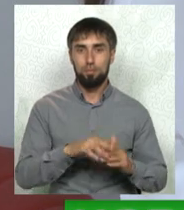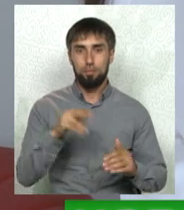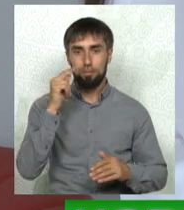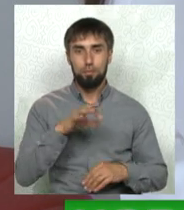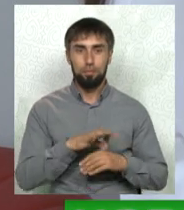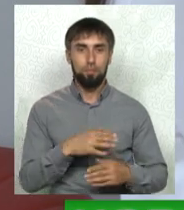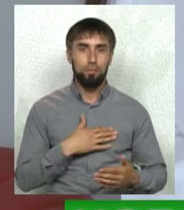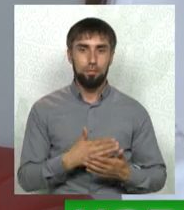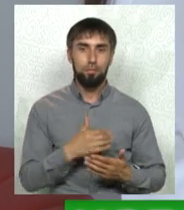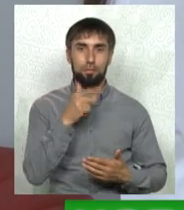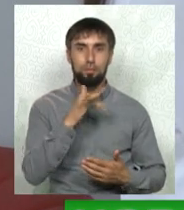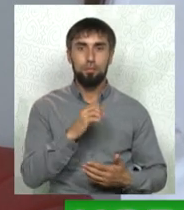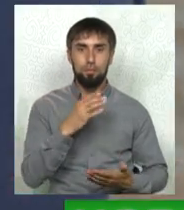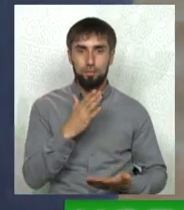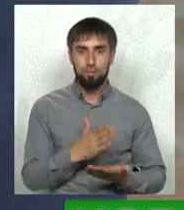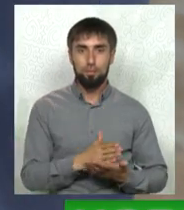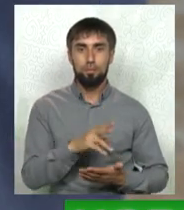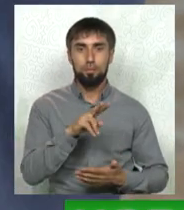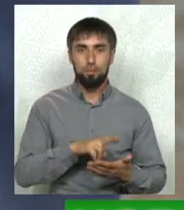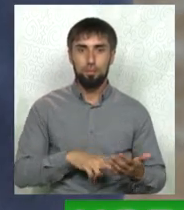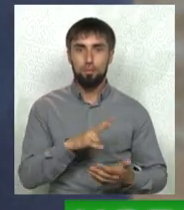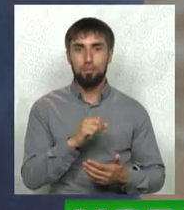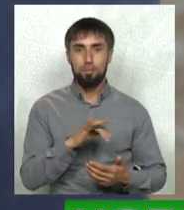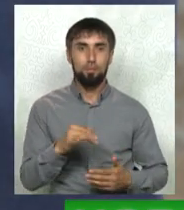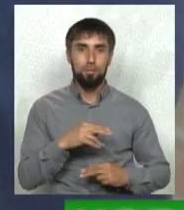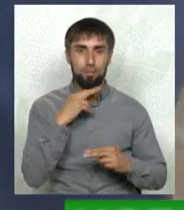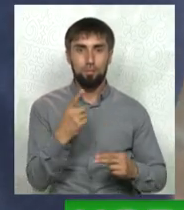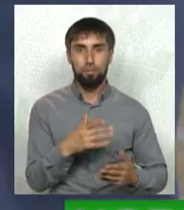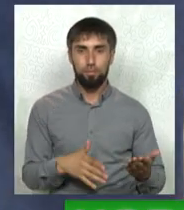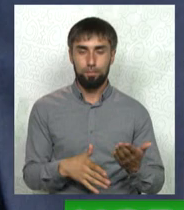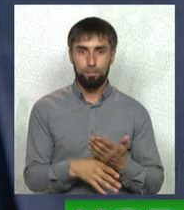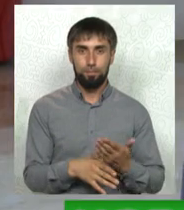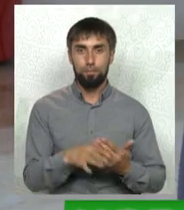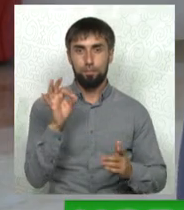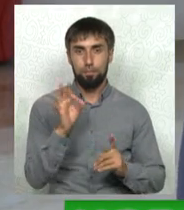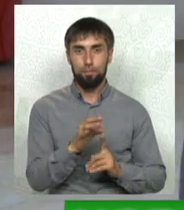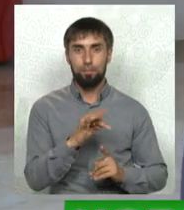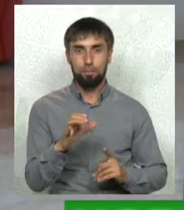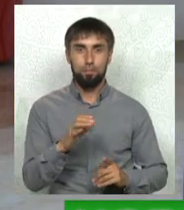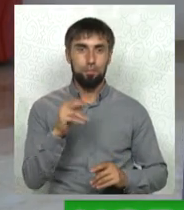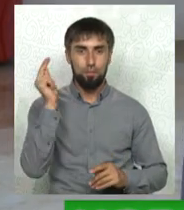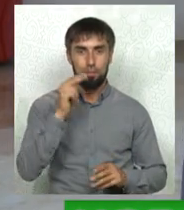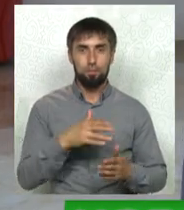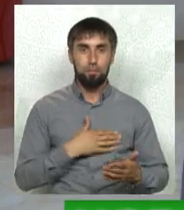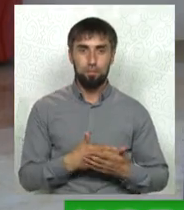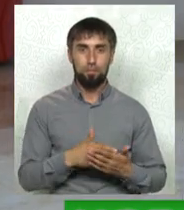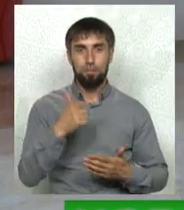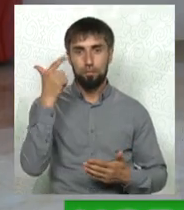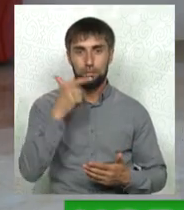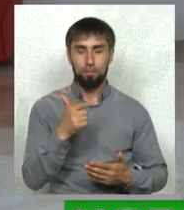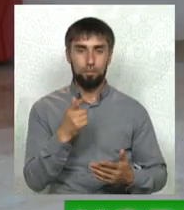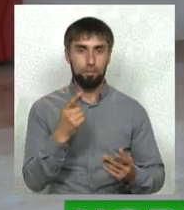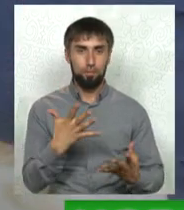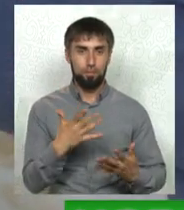прошли волонтеры, которые уже имеют сертифицированные навыки оказания первой помощи. Цель курсов – научить добровольцев грамотно и